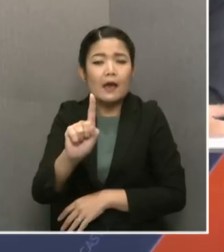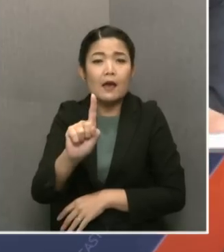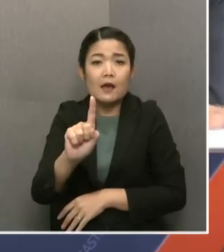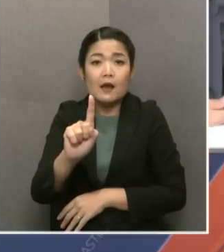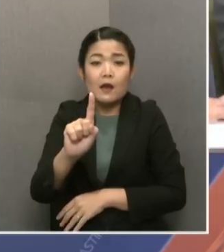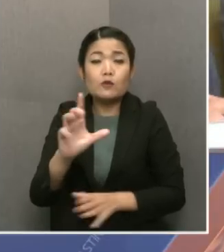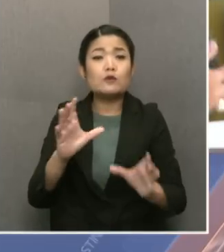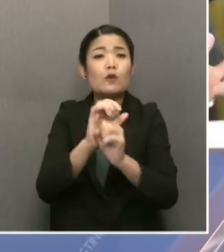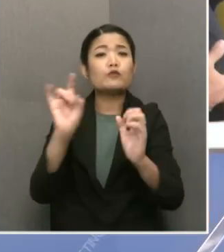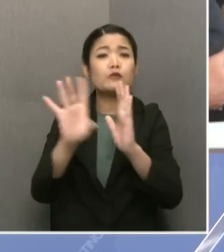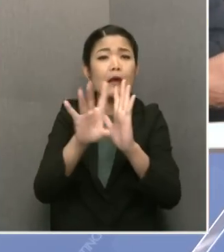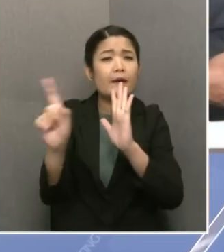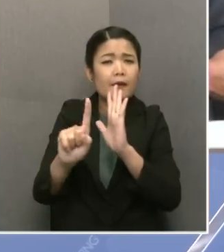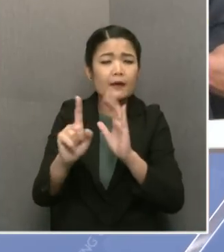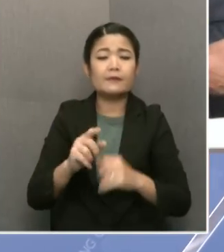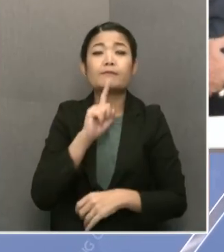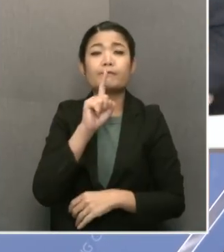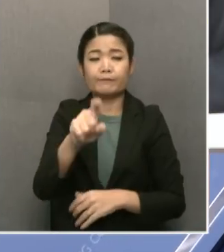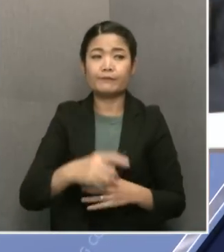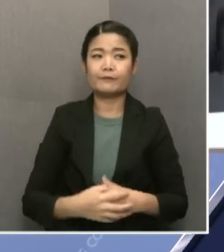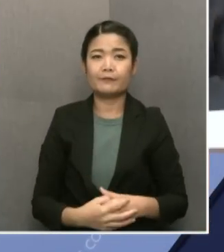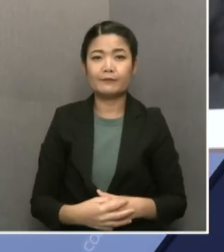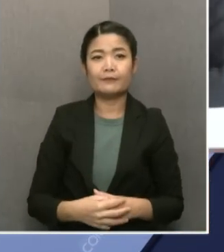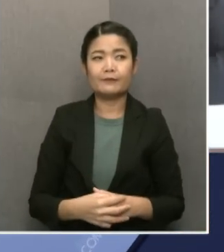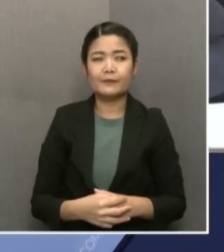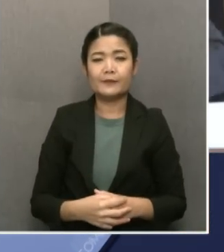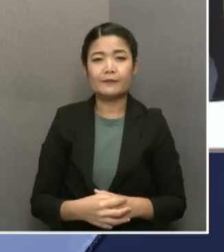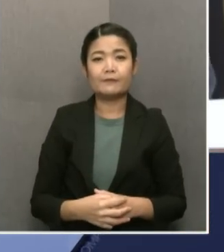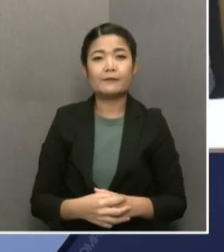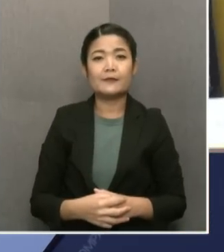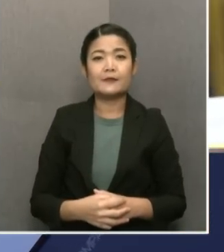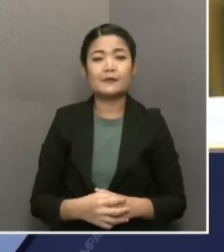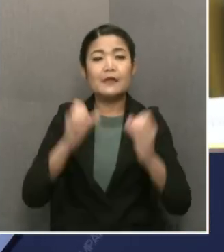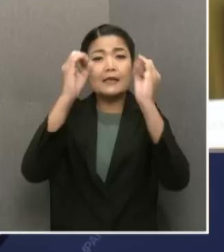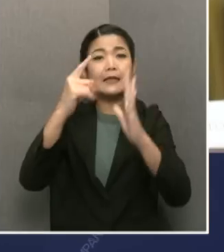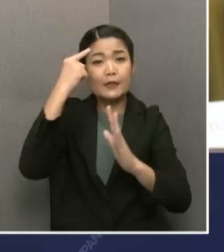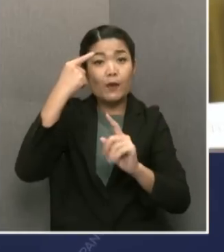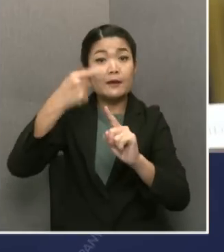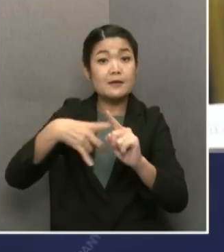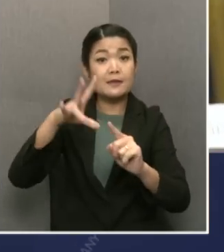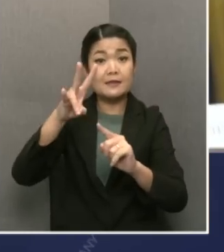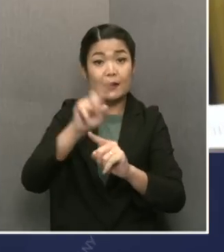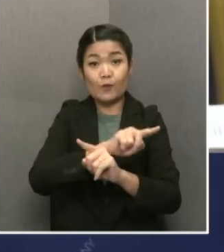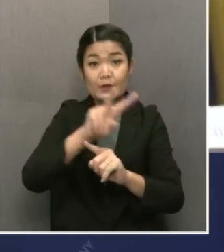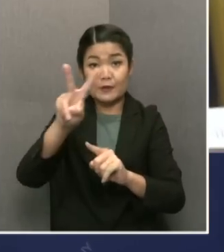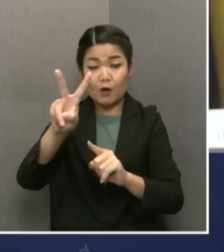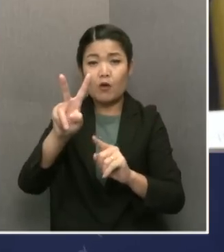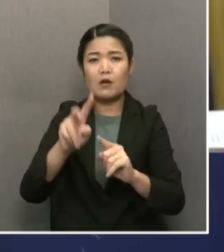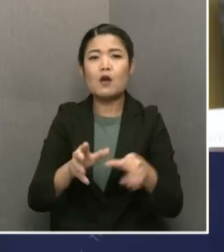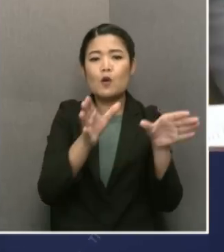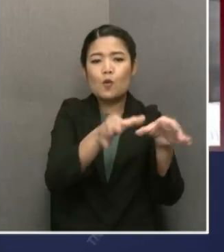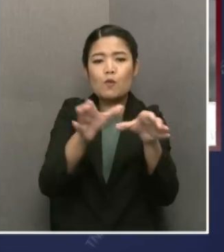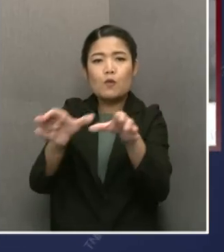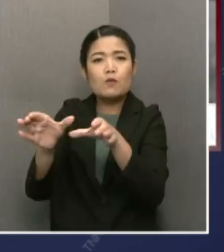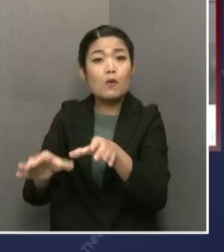จุดสิ้นสุดอย่างไรข้อสรุปของเรื่องนี้จะเป็นอย่างไรค่ะผมคิดว่าในวันที่ 2กรกฎาคมนี้นะครับที่จะมีการคุยกัน 8พรรค